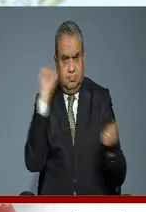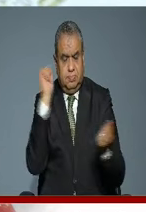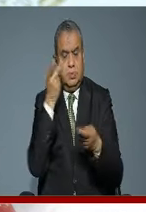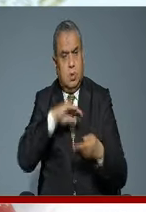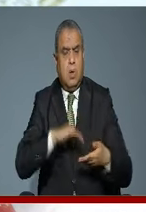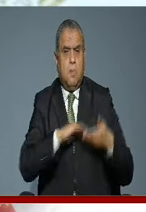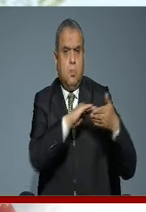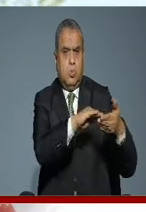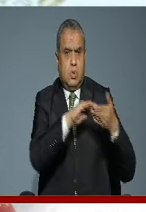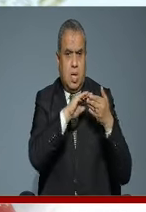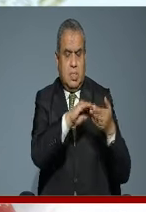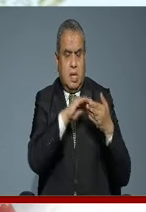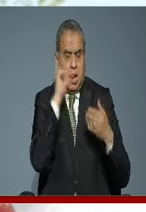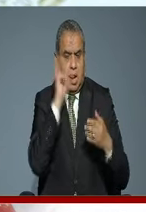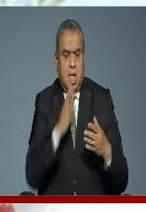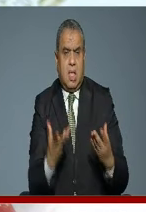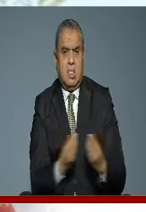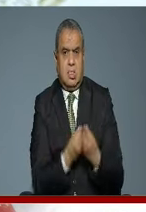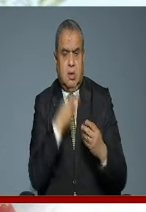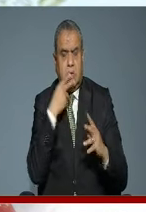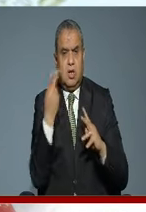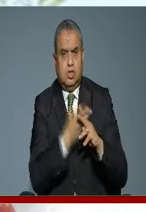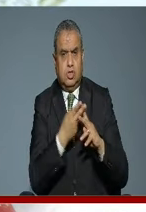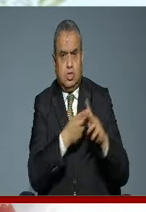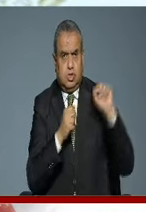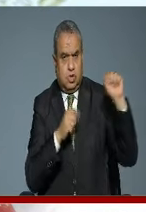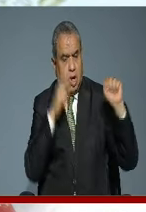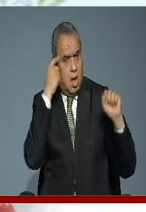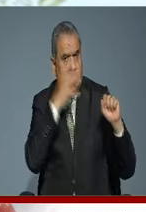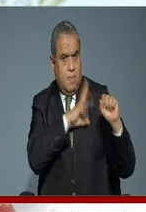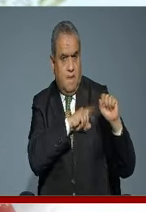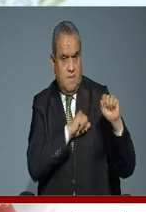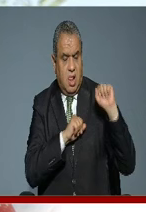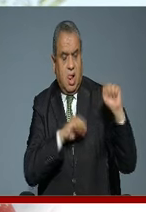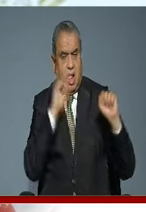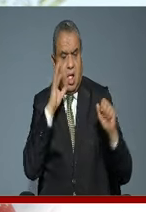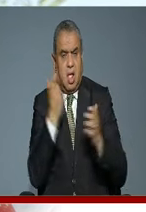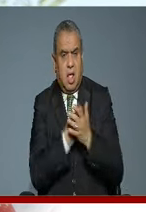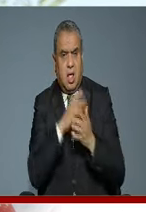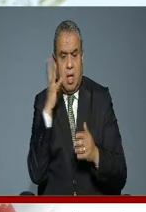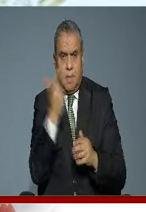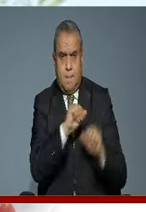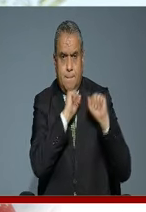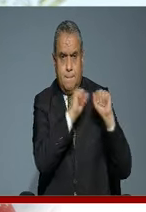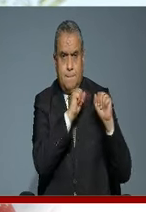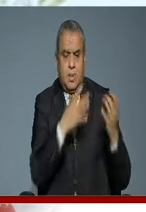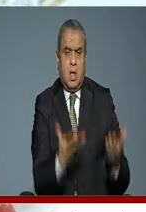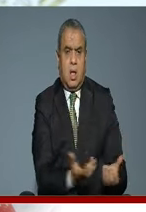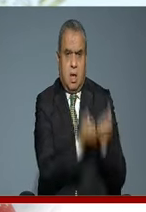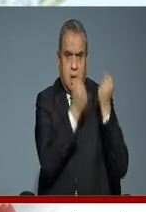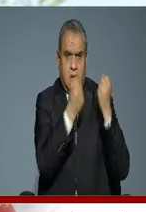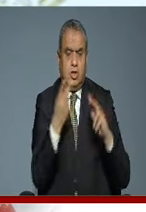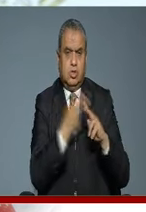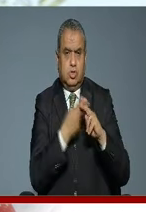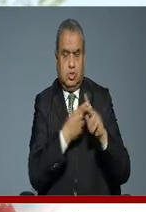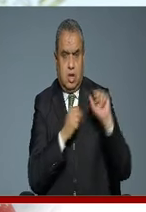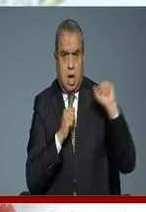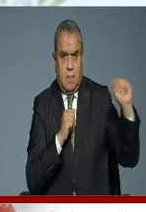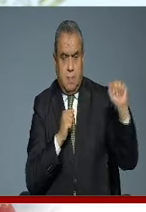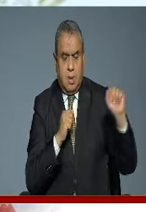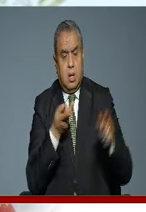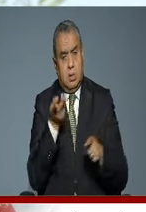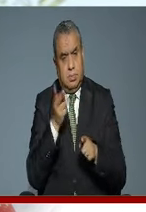المساعدات للقطاع بأكبر حجم ممكن حفاظا على أرواح المدنيين، ثم وصولا إلى